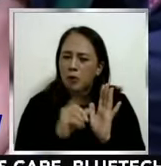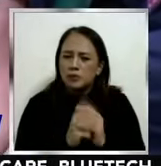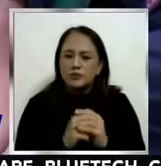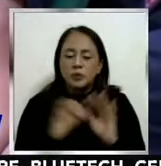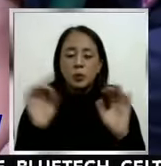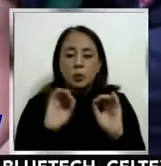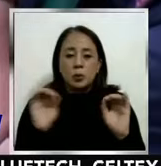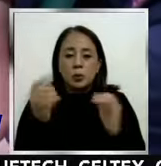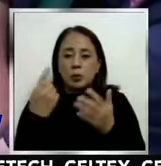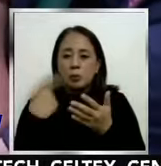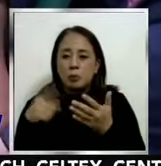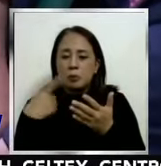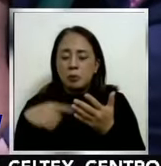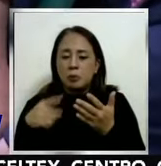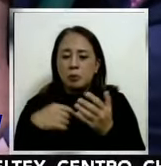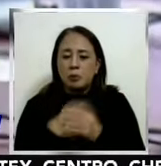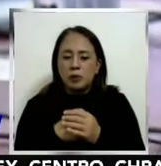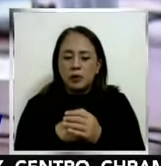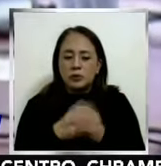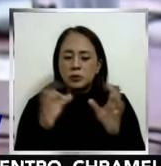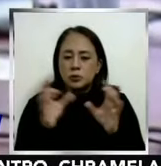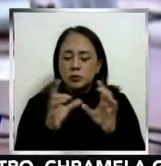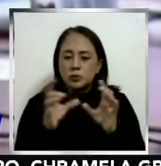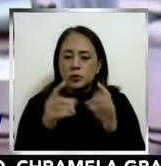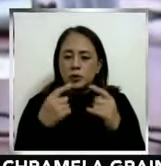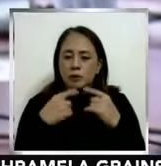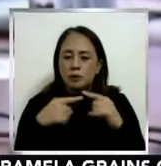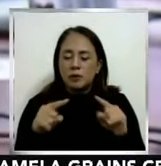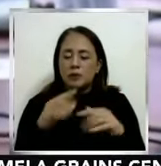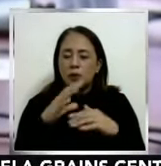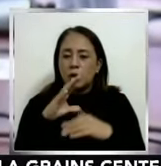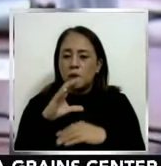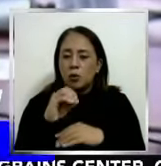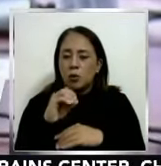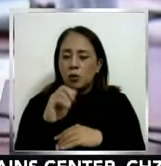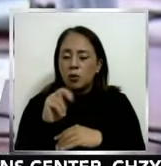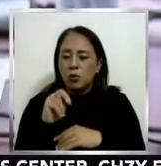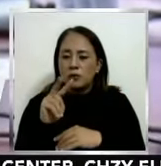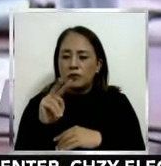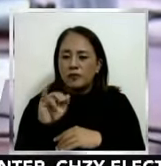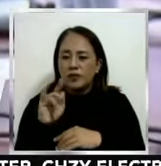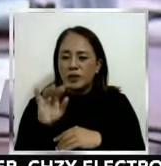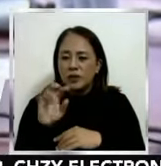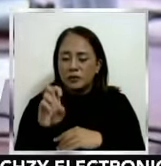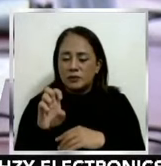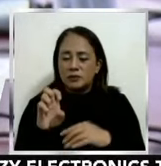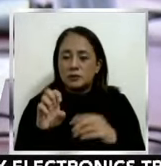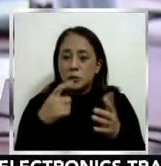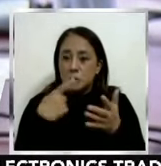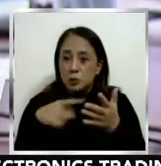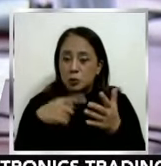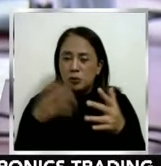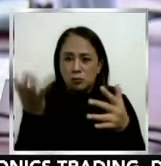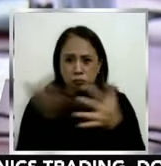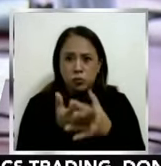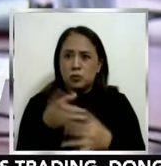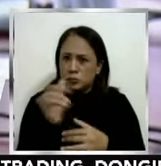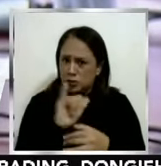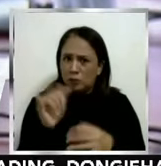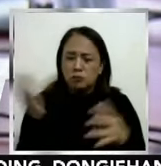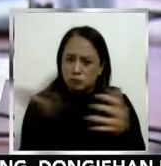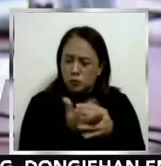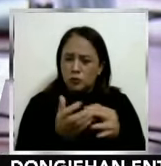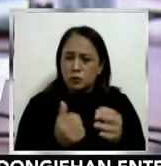yung Certificate of Public Convenience. So dapat, yung mga nag-check nyan, kasuhan at makulong dahil